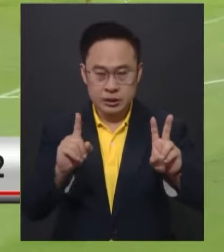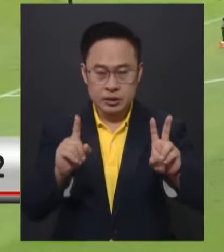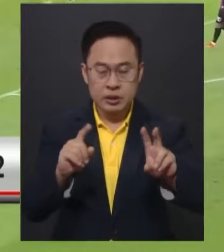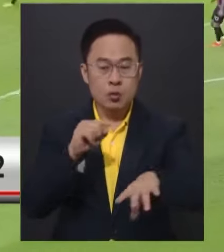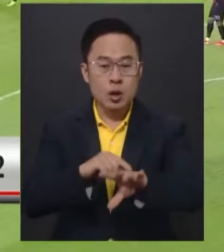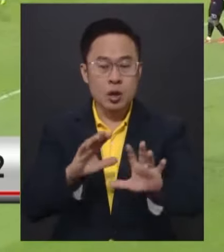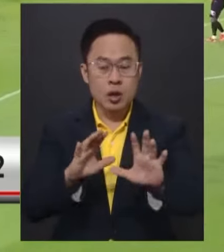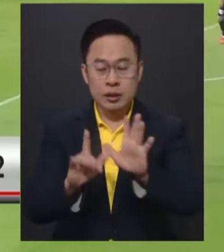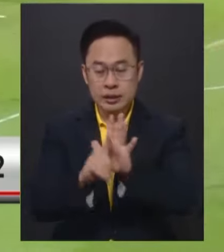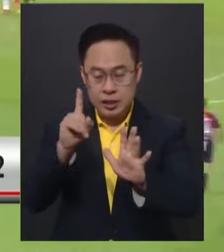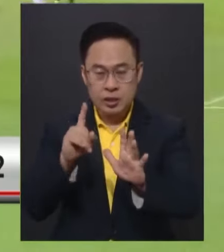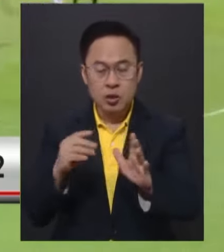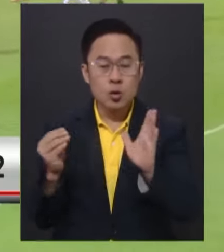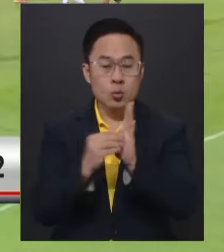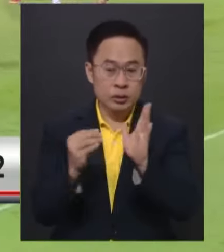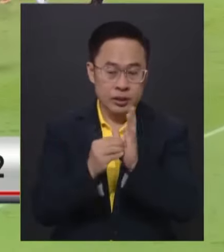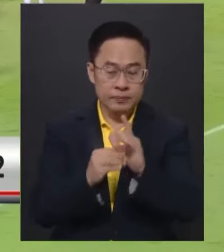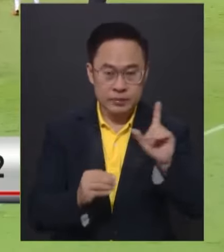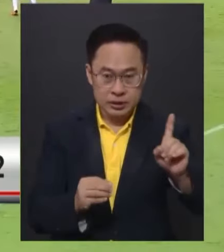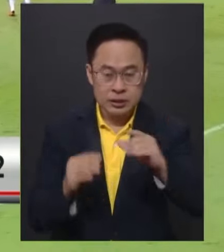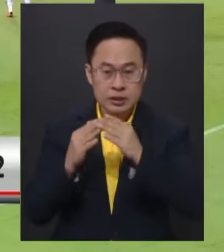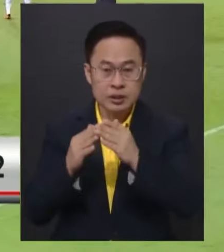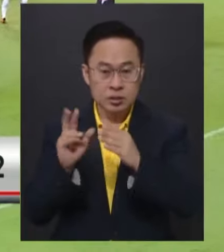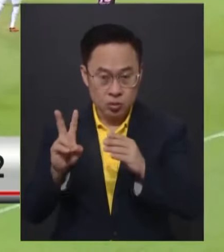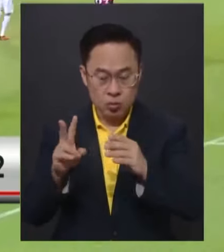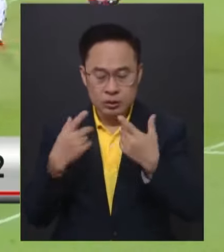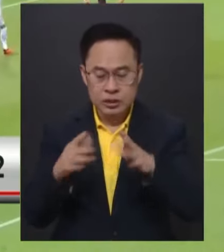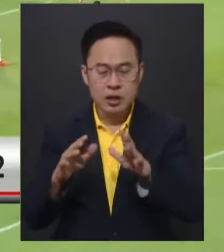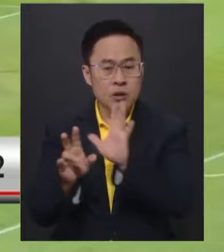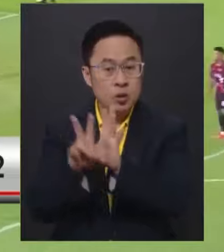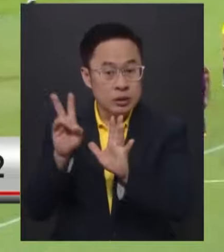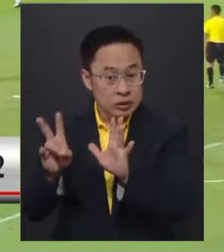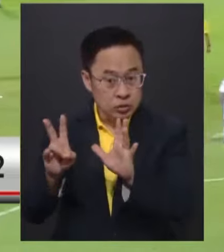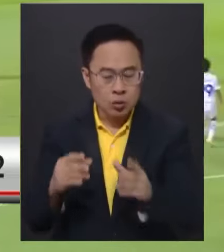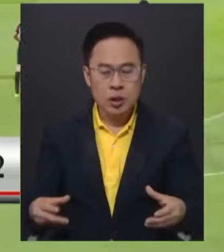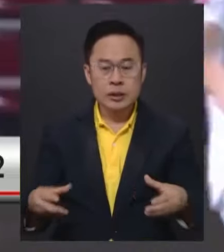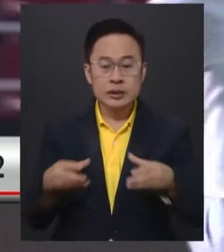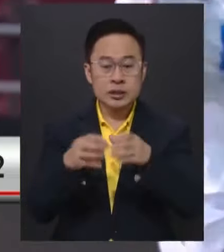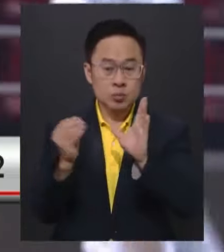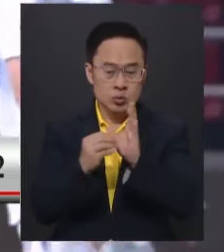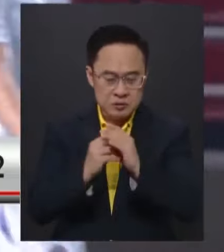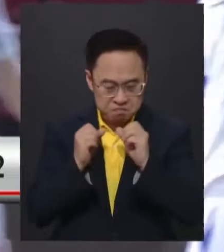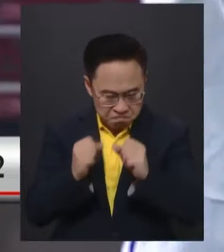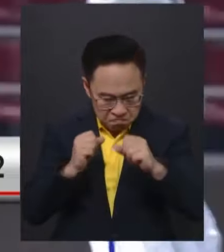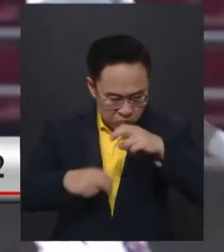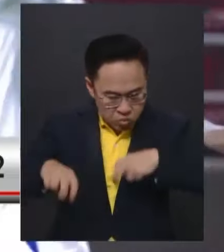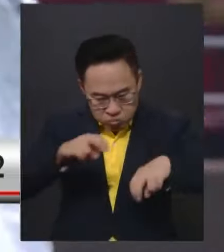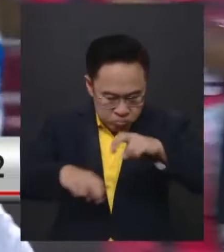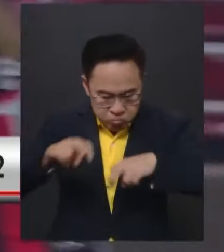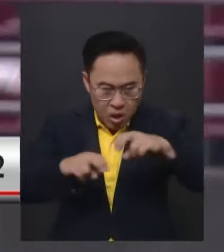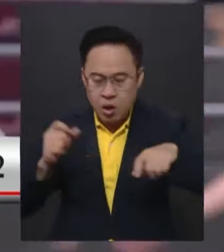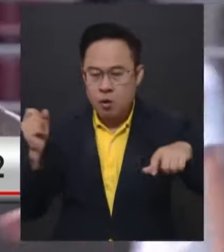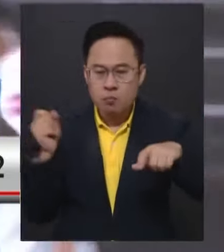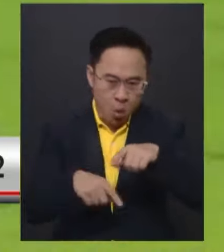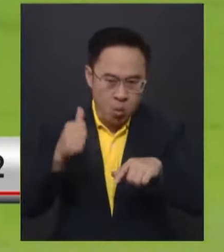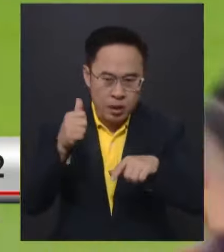าแรกแบงคอกตามหลังแต่ว่าครึ่งเวลาหลังครับเจ้าถิ่นแบงคอกก็มาได้ประตูตีเสมอจนได้ครับ